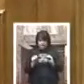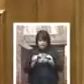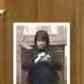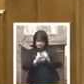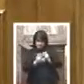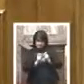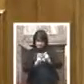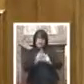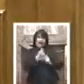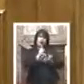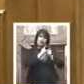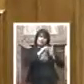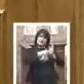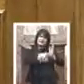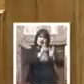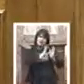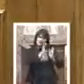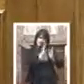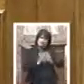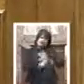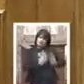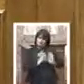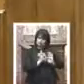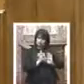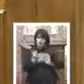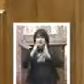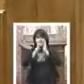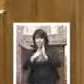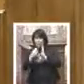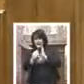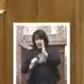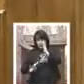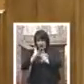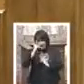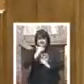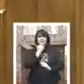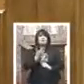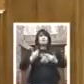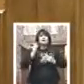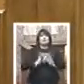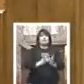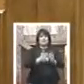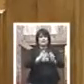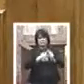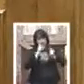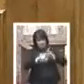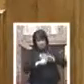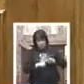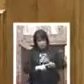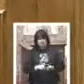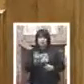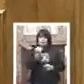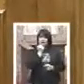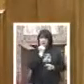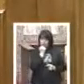εξυπηρέτηση του μνημονίου. Παρουσιάζεται ένα μοντέλο που δεν μπορεί να είναι βιώσιμο. Δεύτερον, είναι